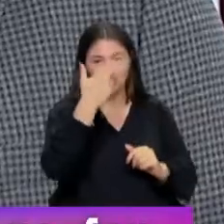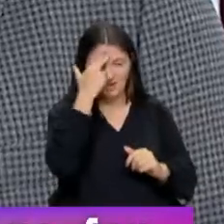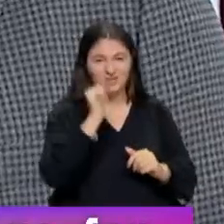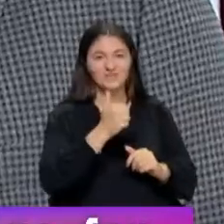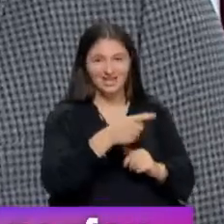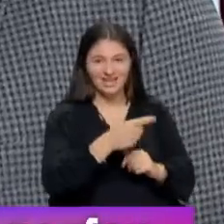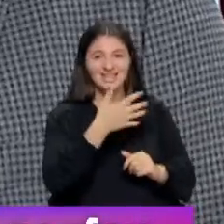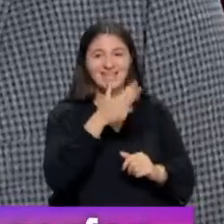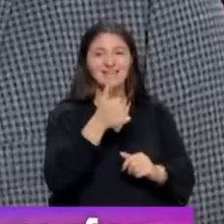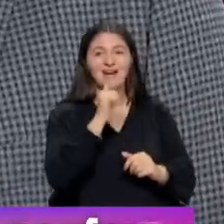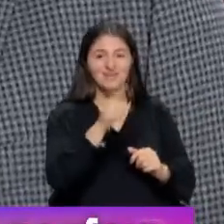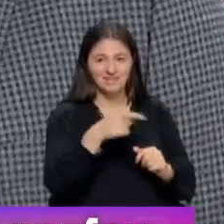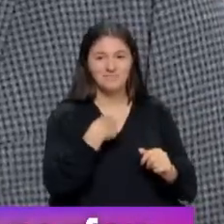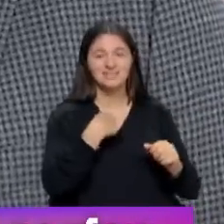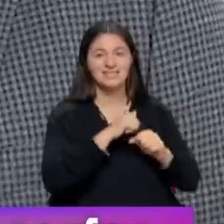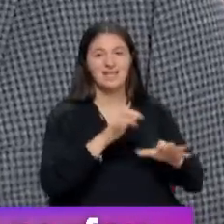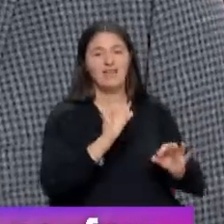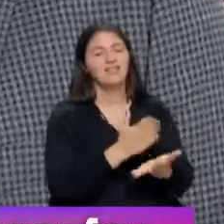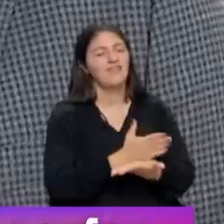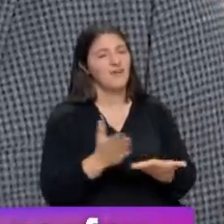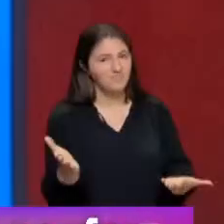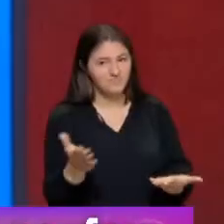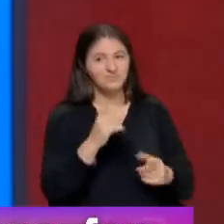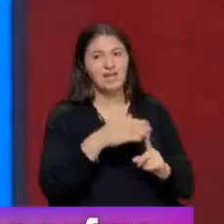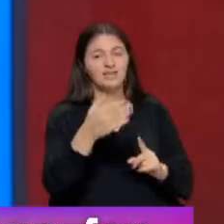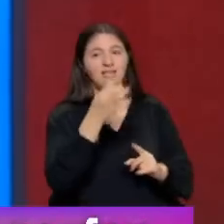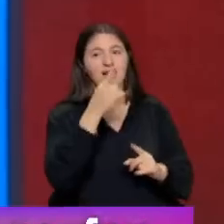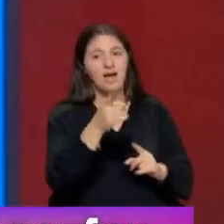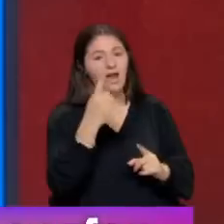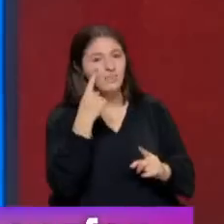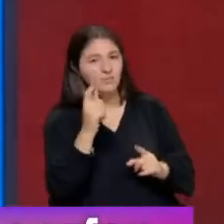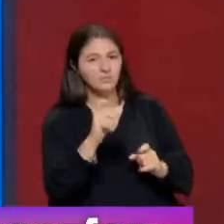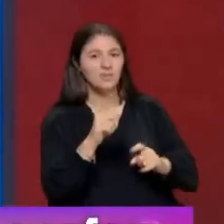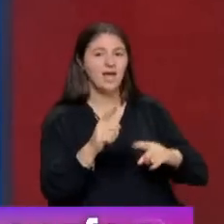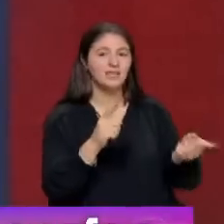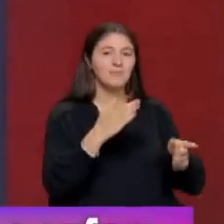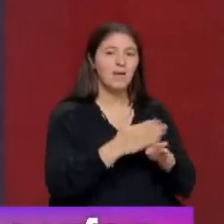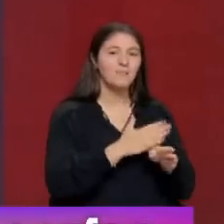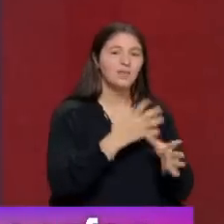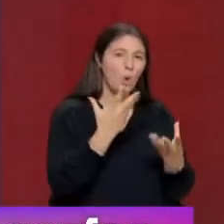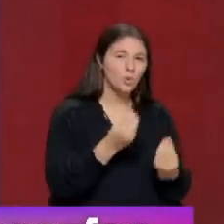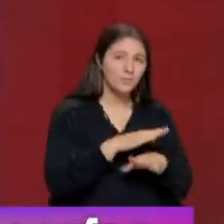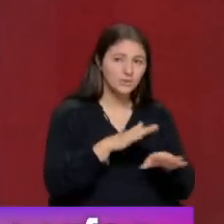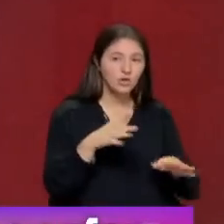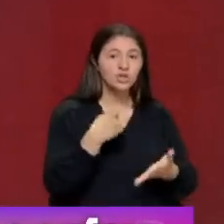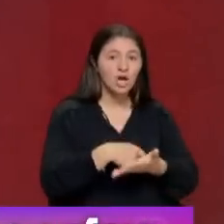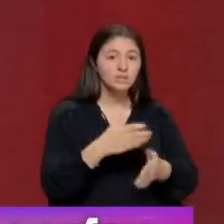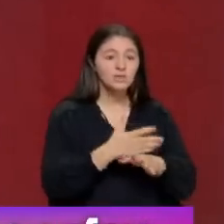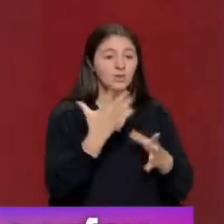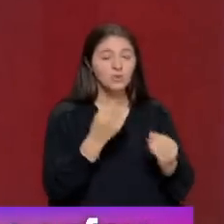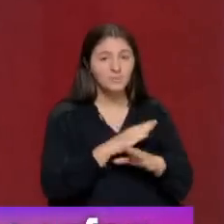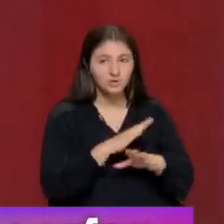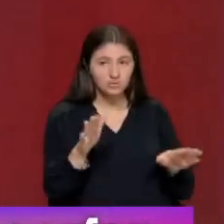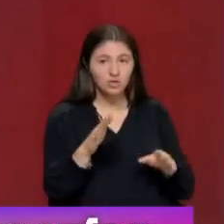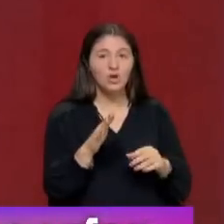günleri Deniz abiyle biz yayınlarımıza devam edeceğiz bir yandan Ankara kulislerine Bakacağız bir yandan memlekette neler oluyor bitiyor Çarşı Pazarda